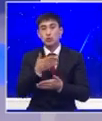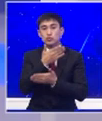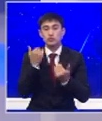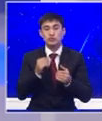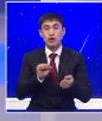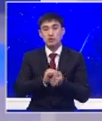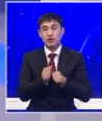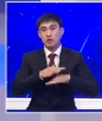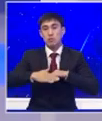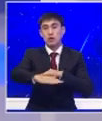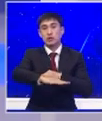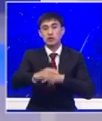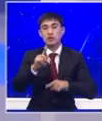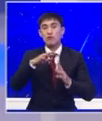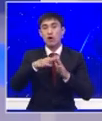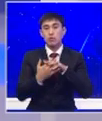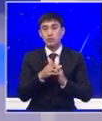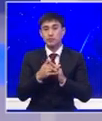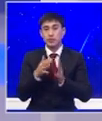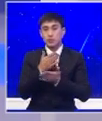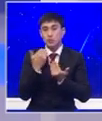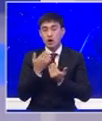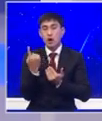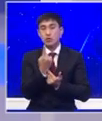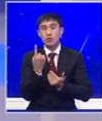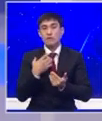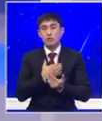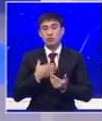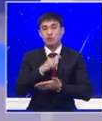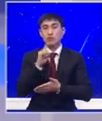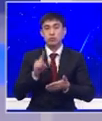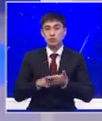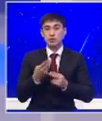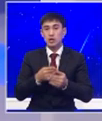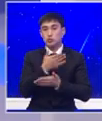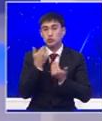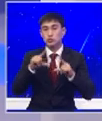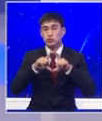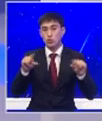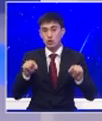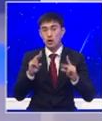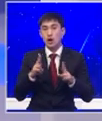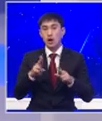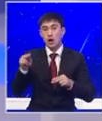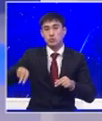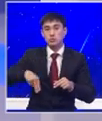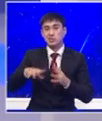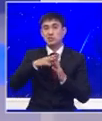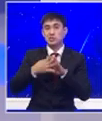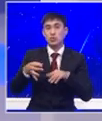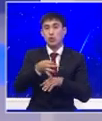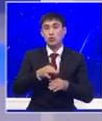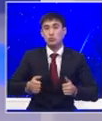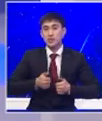отсутствием асфальтового покрытия в их родном ауле. Еще один волнующий сельчан вопрос – это отсутствие школы. Как администрация сельского